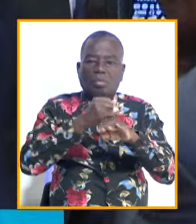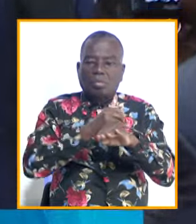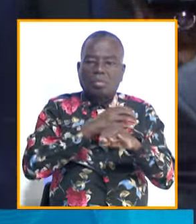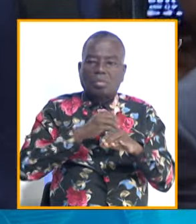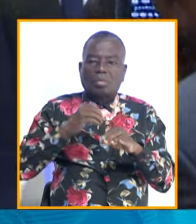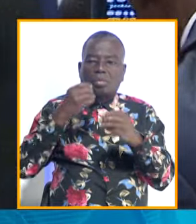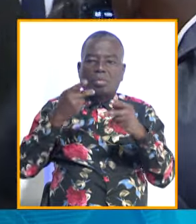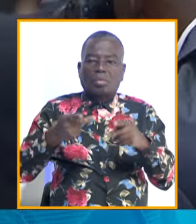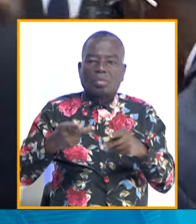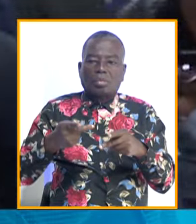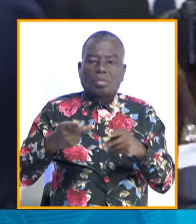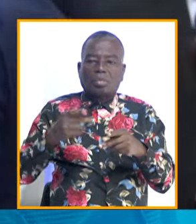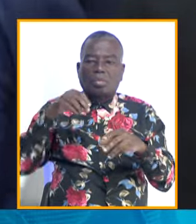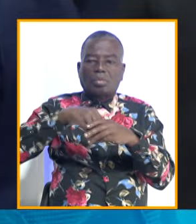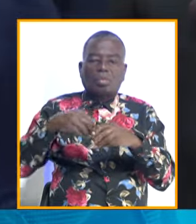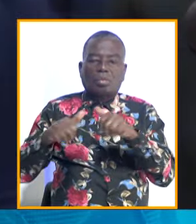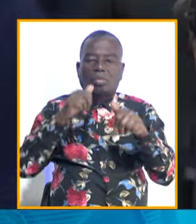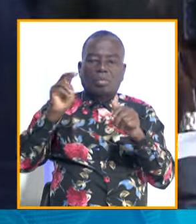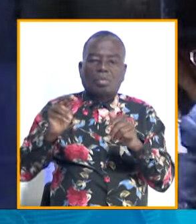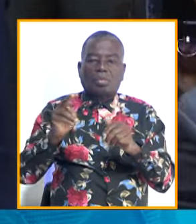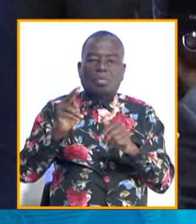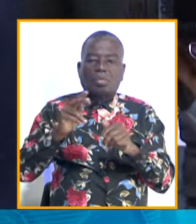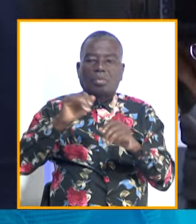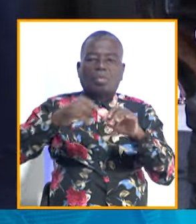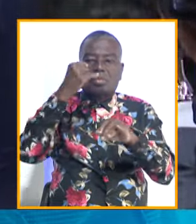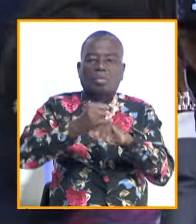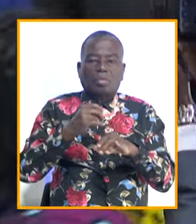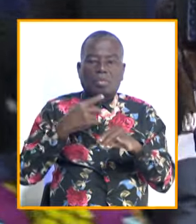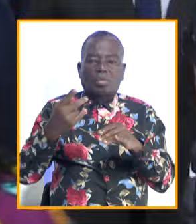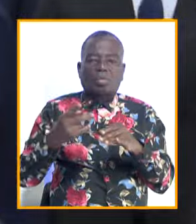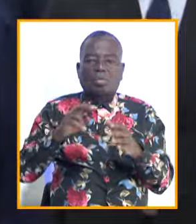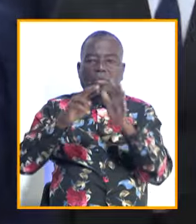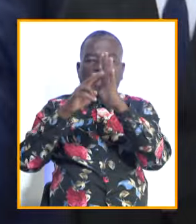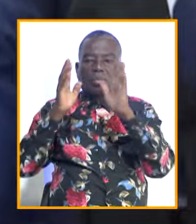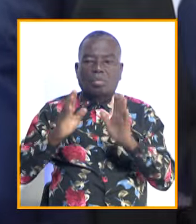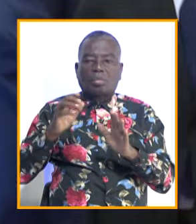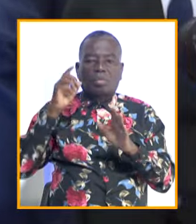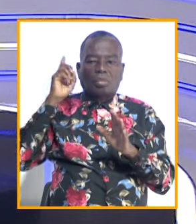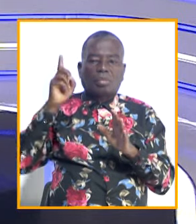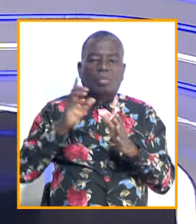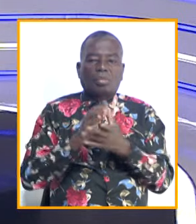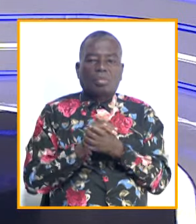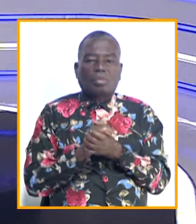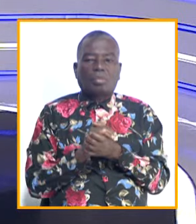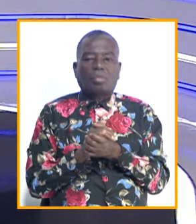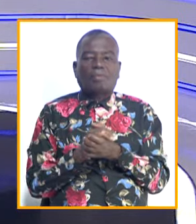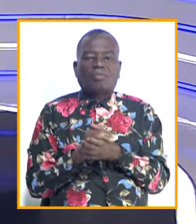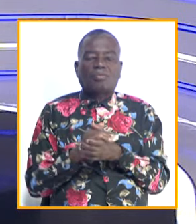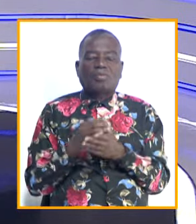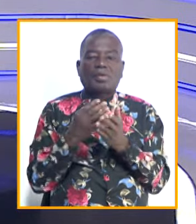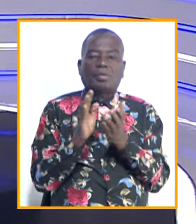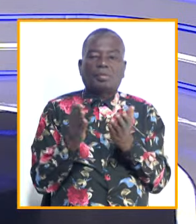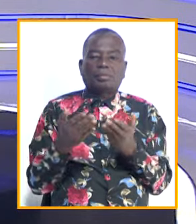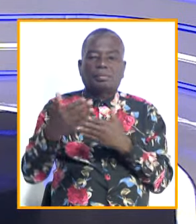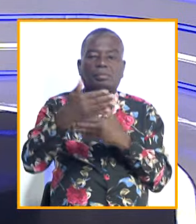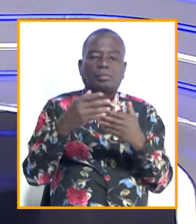Il est disponible dans les administrations publiques, les institutions, voire les représentations diplomatiques. Un magazine qui